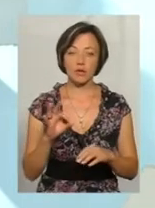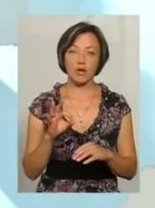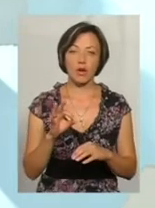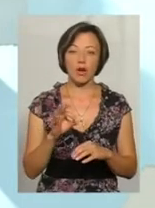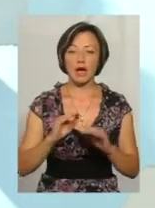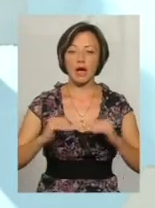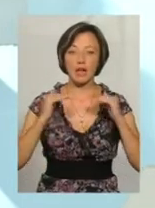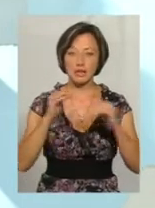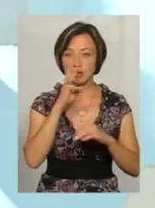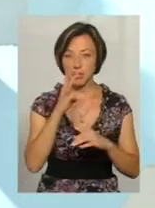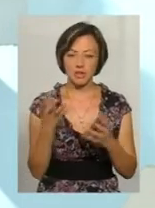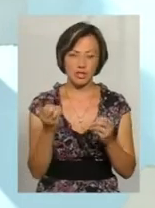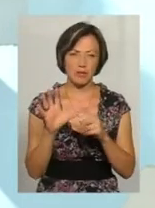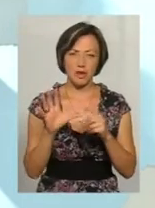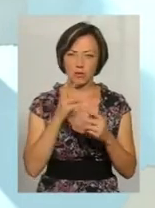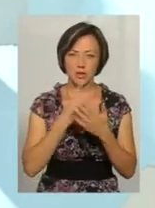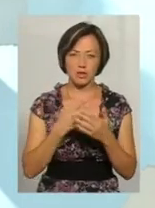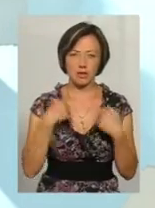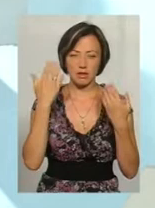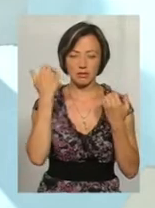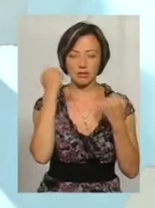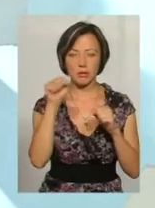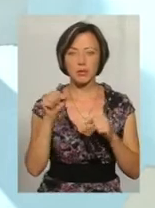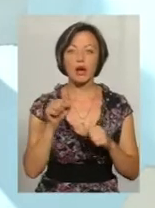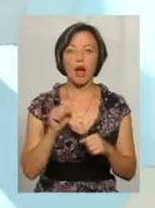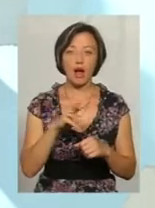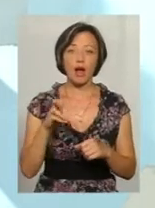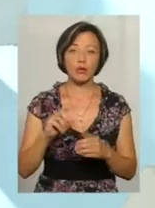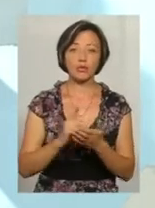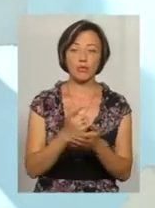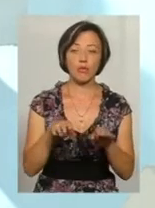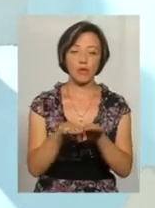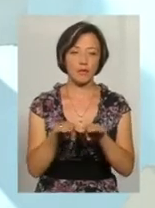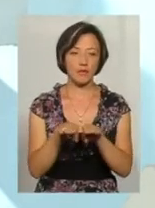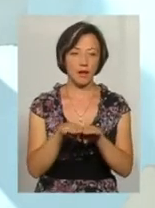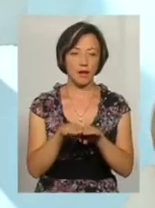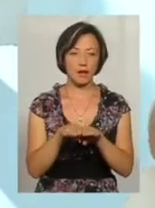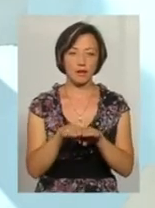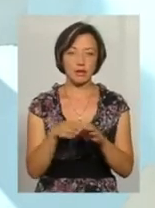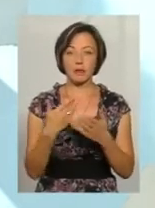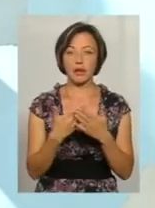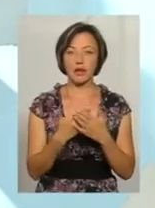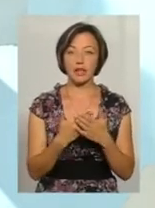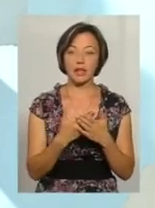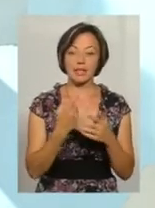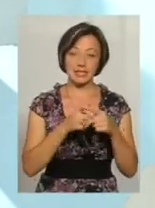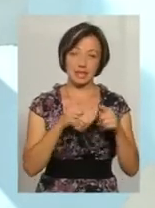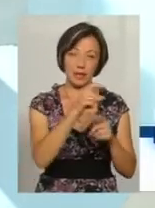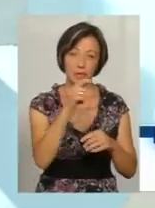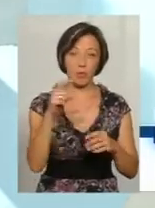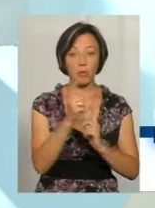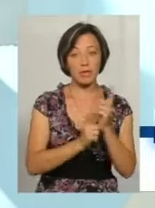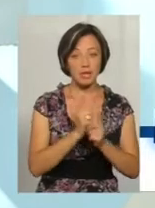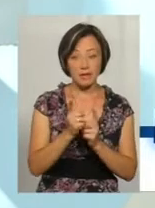заробітної плати, і ще якийсь п'ятий показник, я зараз його забув. Але воно знову ж йде в порівняльні характеристики. Скажімо, наскільки цей показник